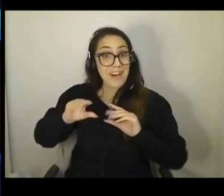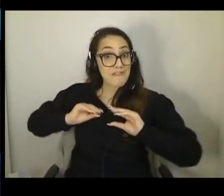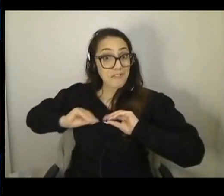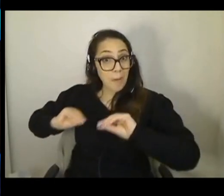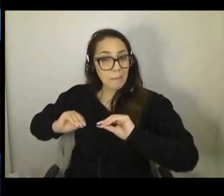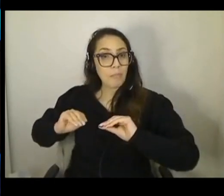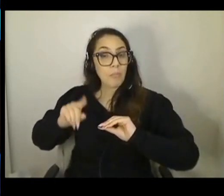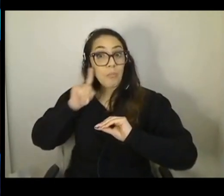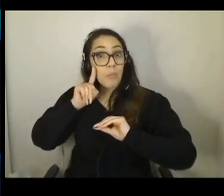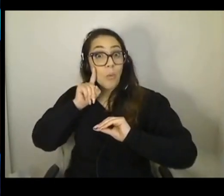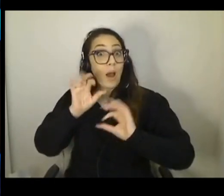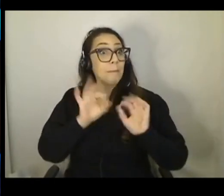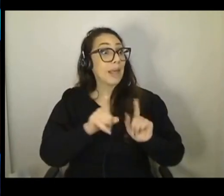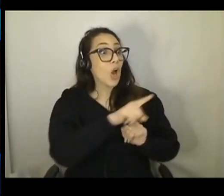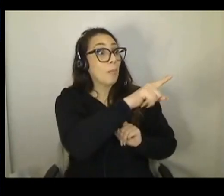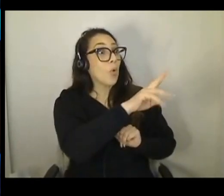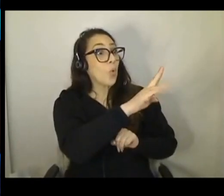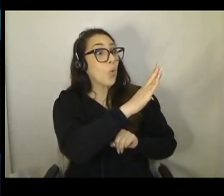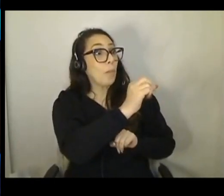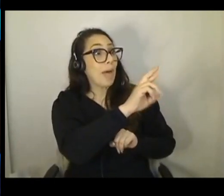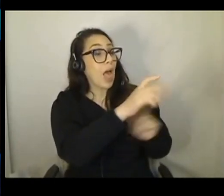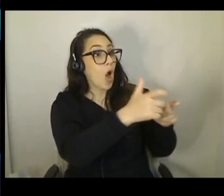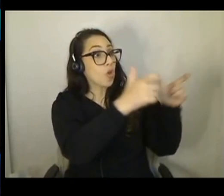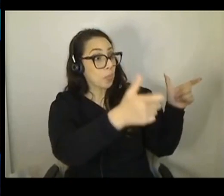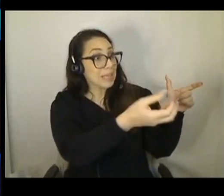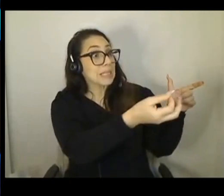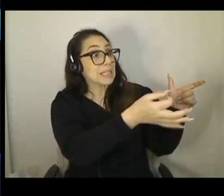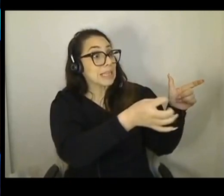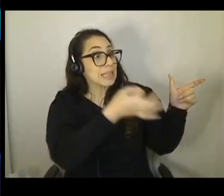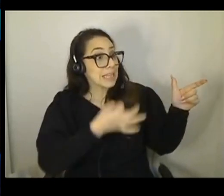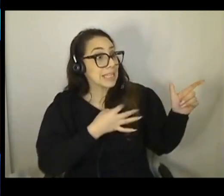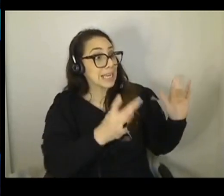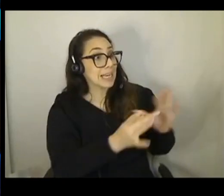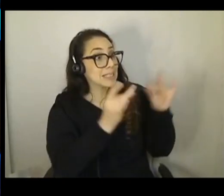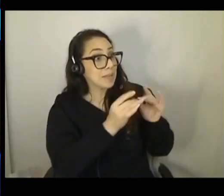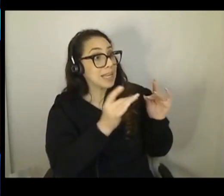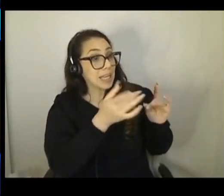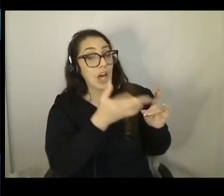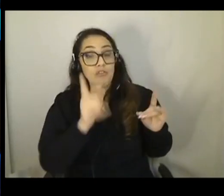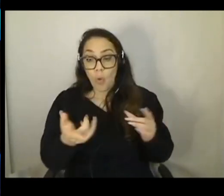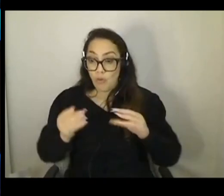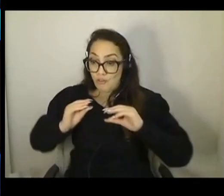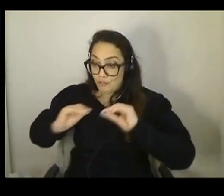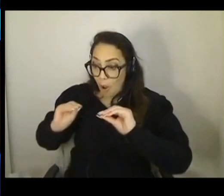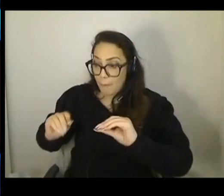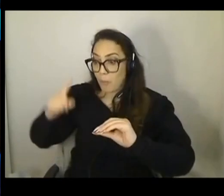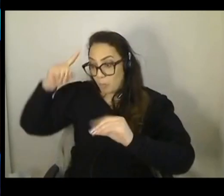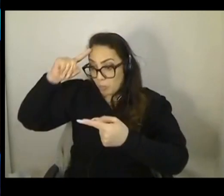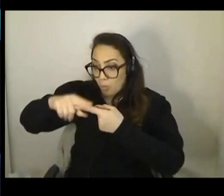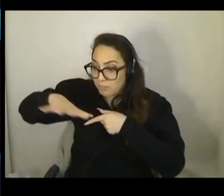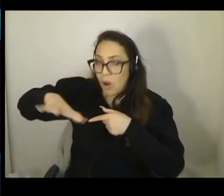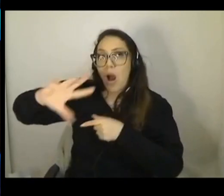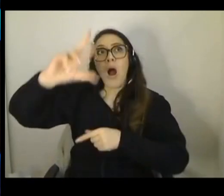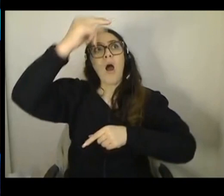comme l'a fait Hubert, ça nous a été expliqué juste avant, pour comprendre comment on peut prendre mieux en